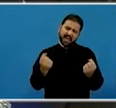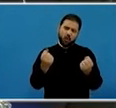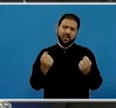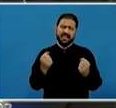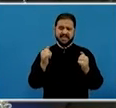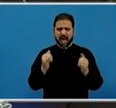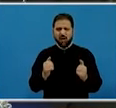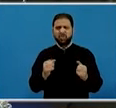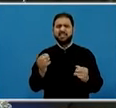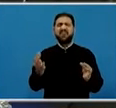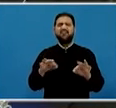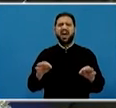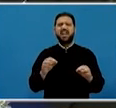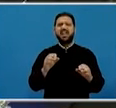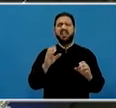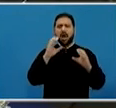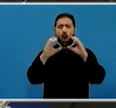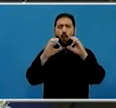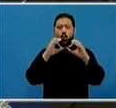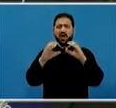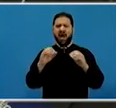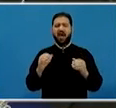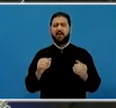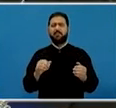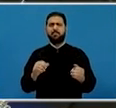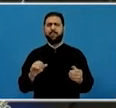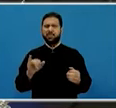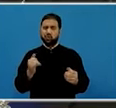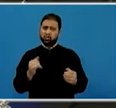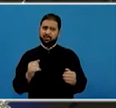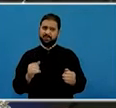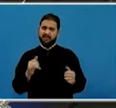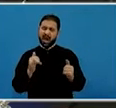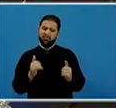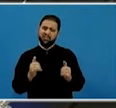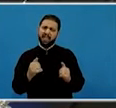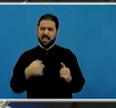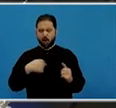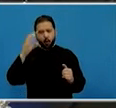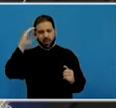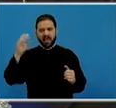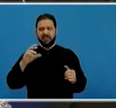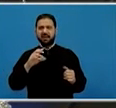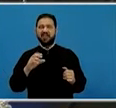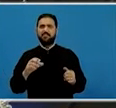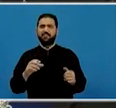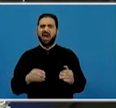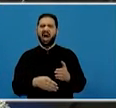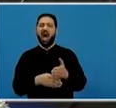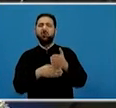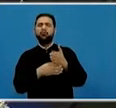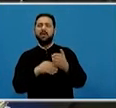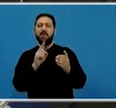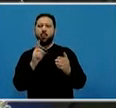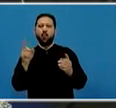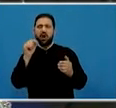de comunicare și cred că ele sunt cele care stimulează, în general, egoismul sau modul de promovare, al